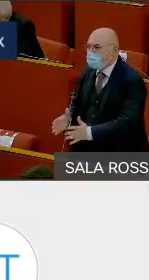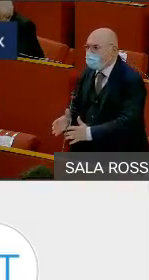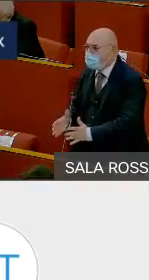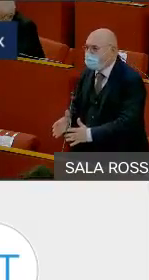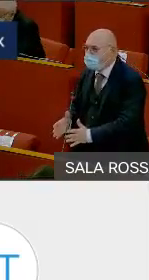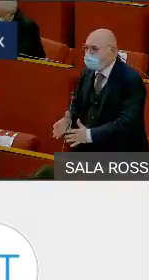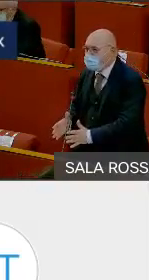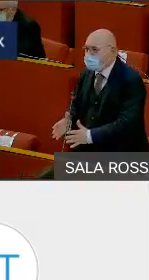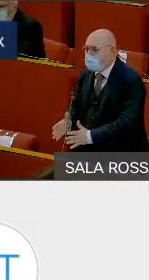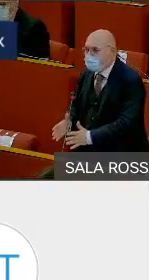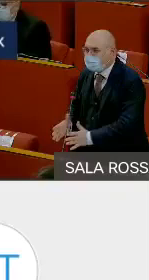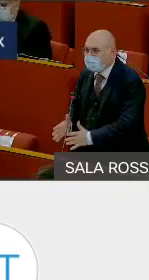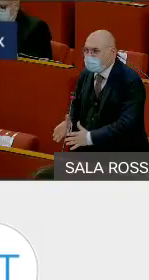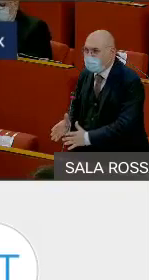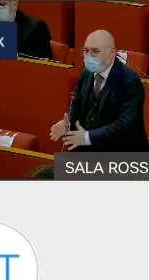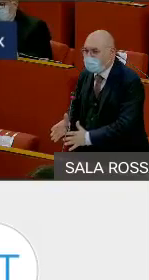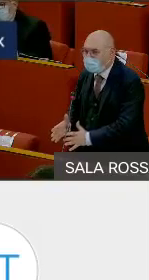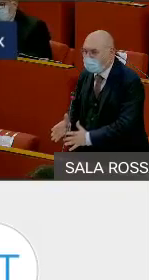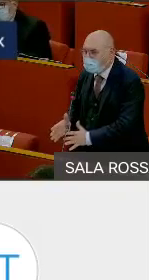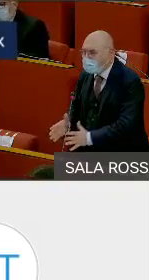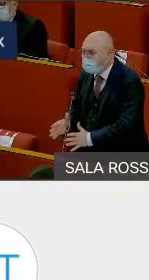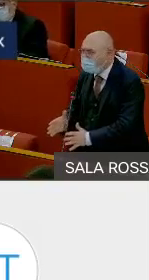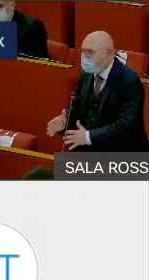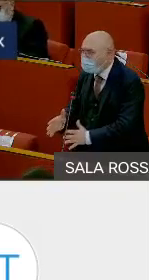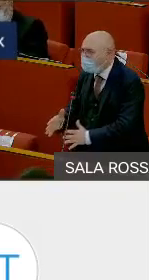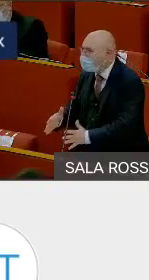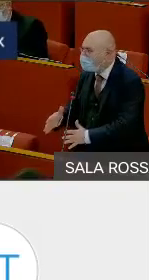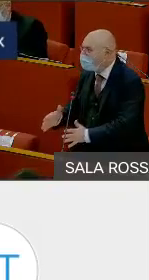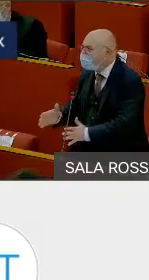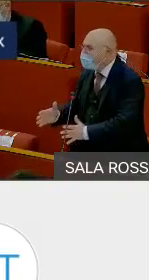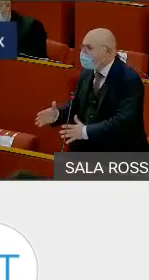non tutti lo conoscono e